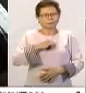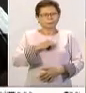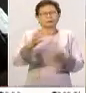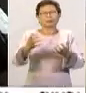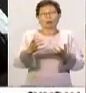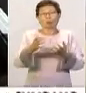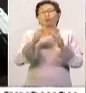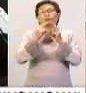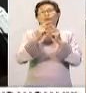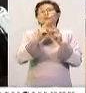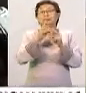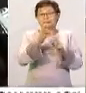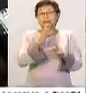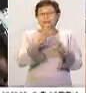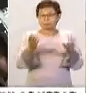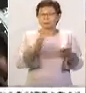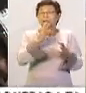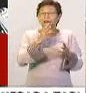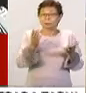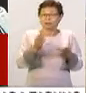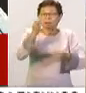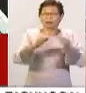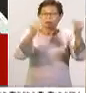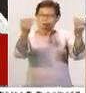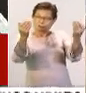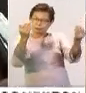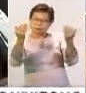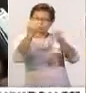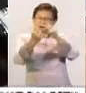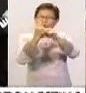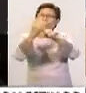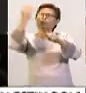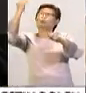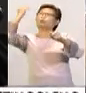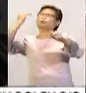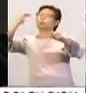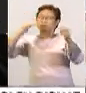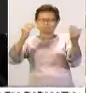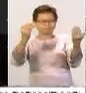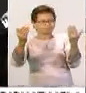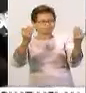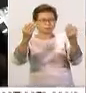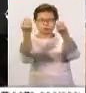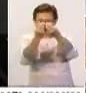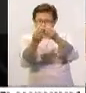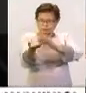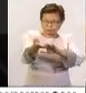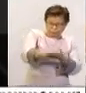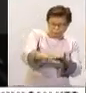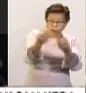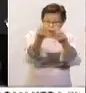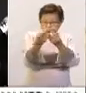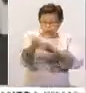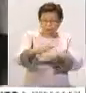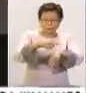menyebut di sini bahawa jikalau dibuat perbandingan dengan tahun sudah, kadar kematian